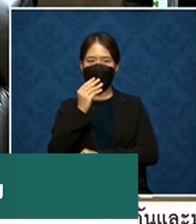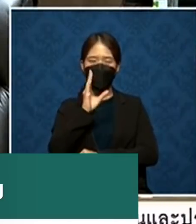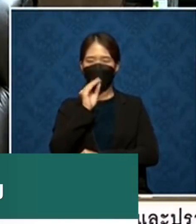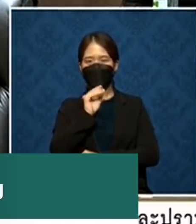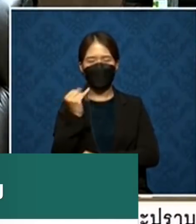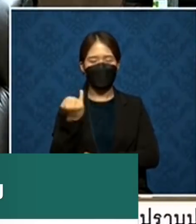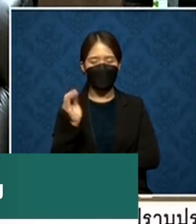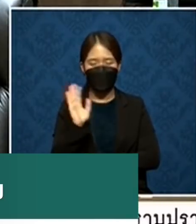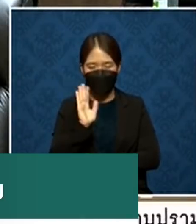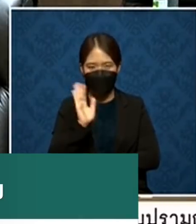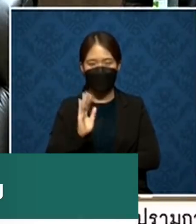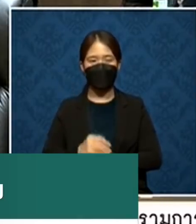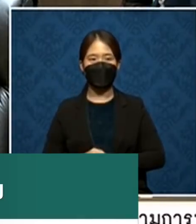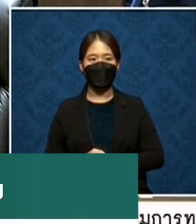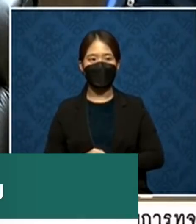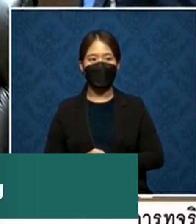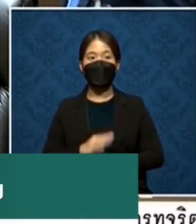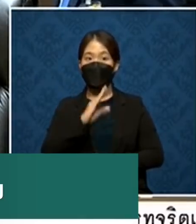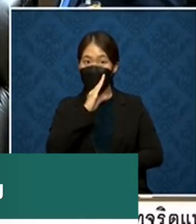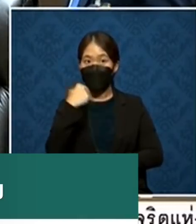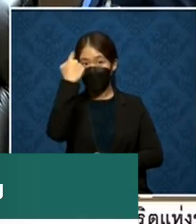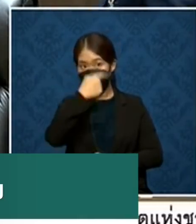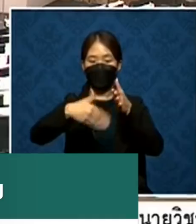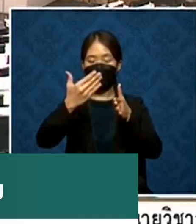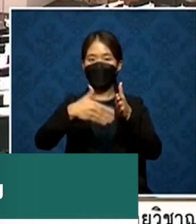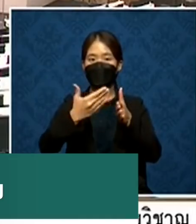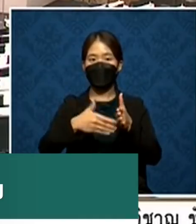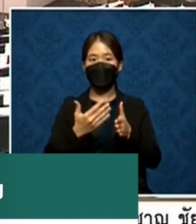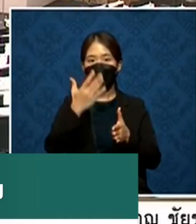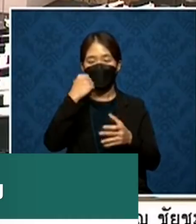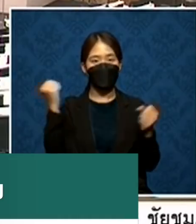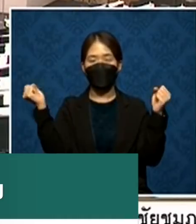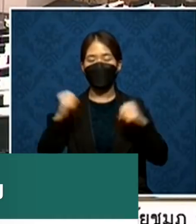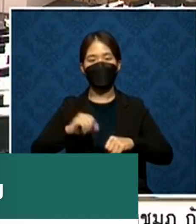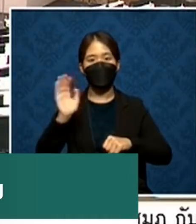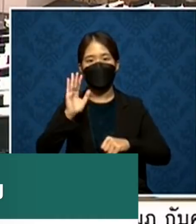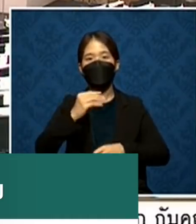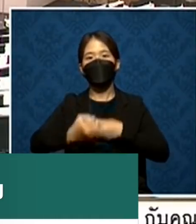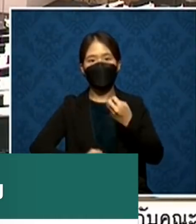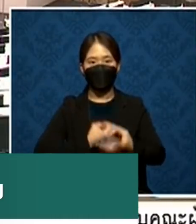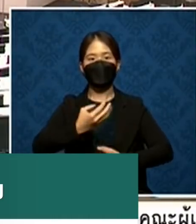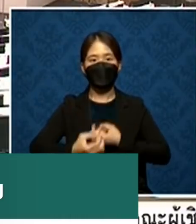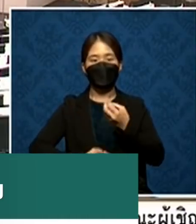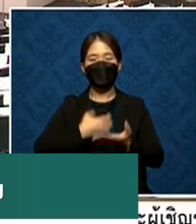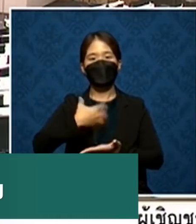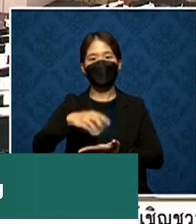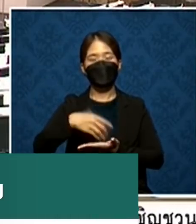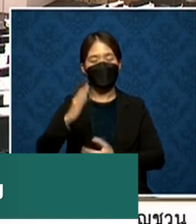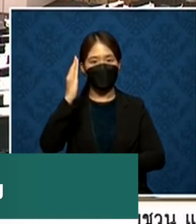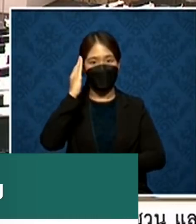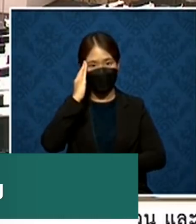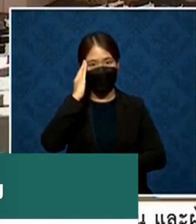างเพราะปัจจุบันเนี่ยมันใช้ตั้มเพื่อจนกระทั่งว่ามีปัญหา ค ่ ะ กลายเป็นว่าไม่กด